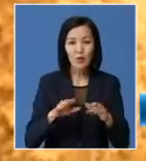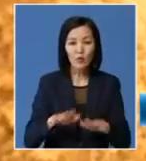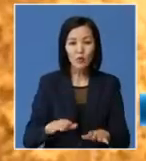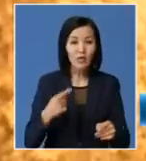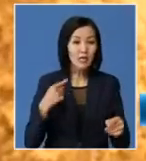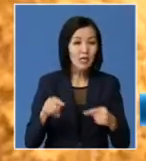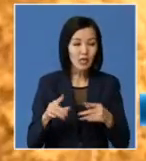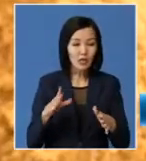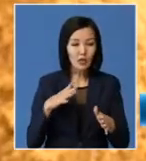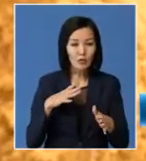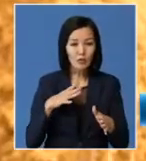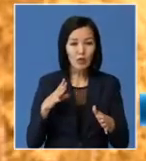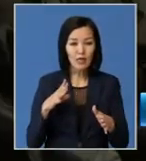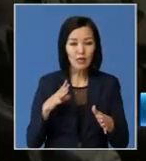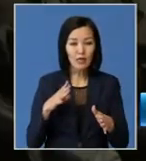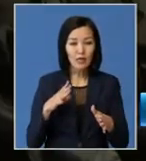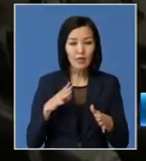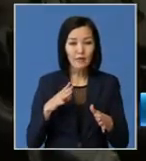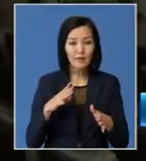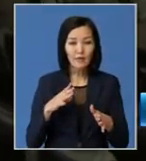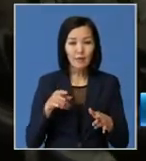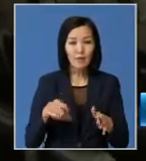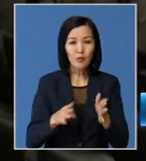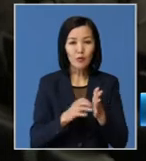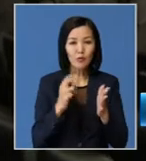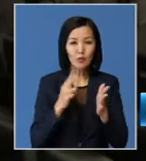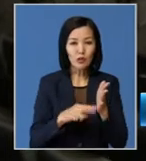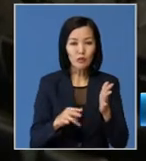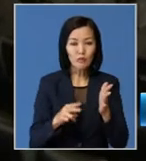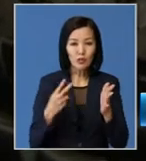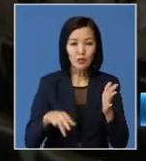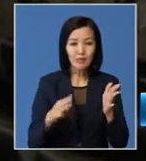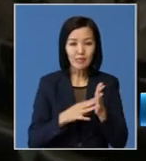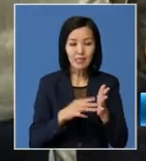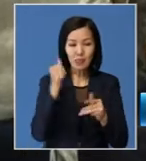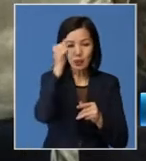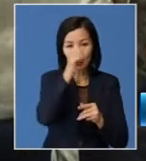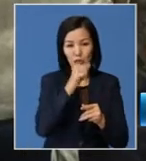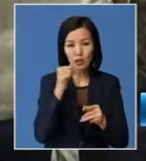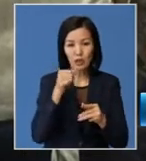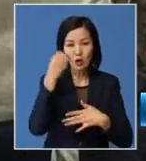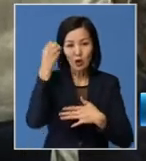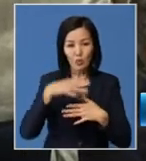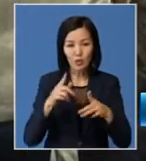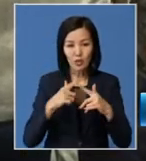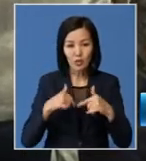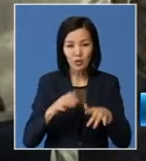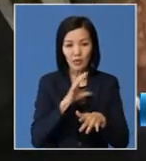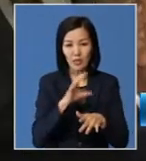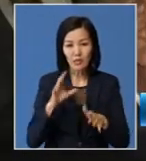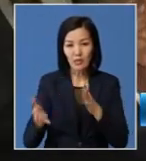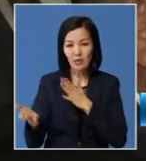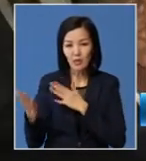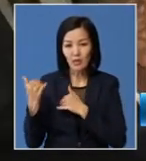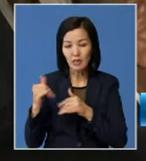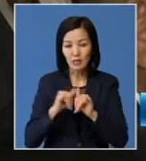болды. Жер шұрайлы болса, ел шұрайлы келеді деген. 1928 жылы Тарғапты орталық етіп құрылған бұл аудан кеңес кезінде де керегесін